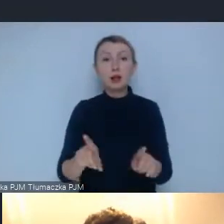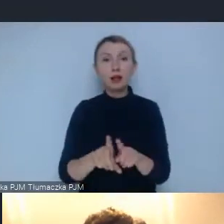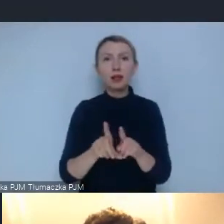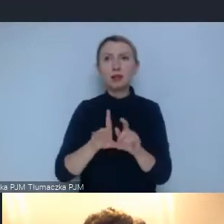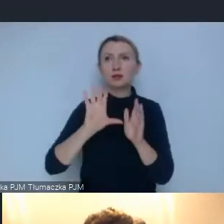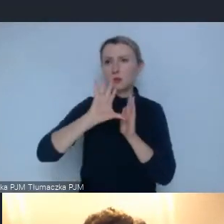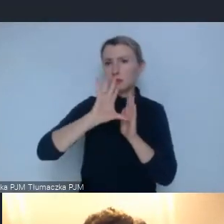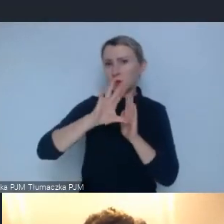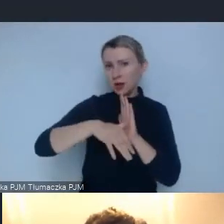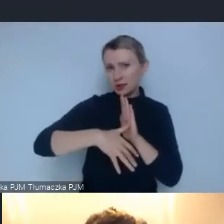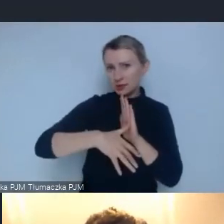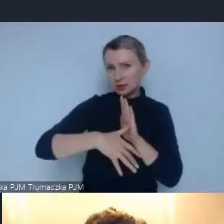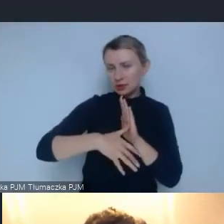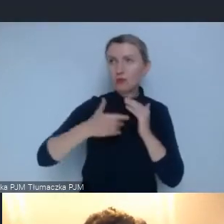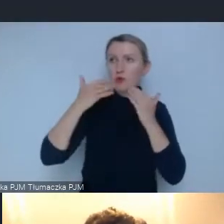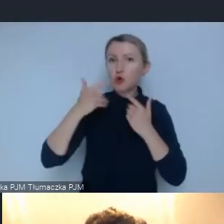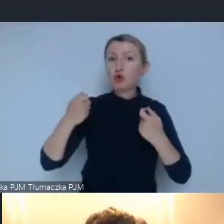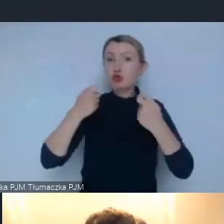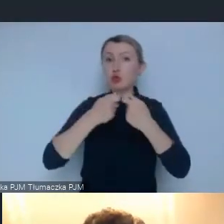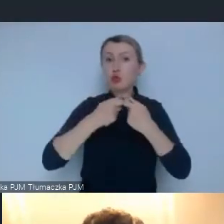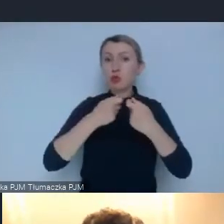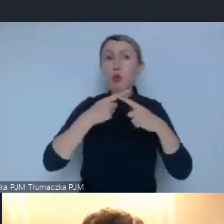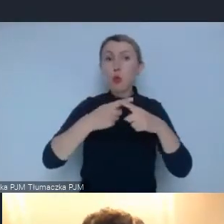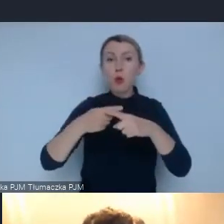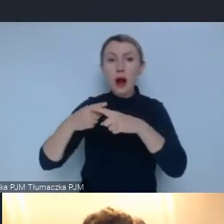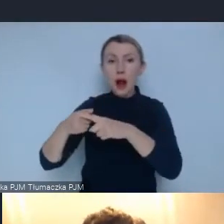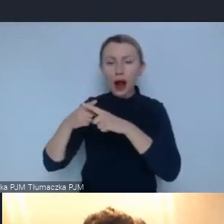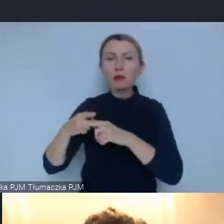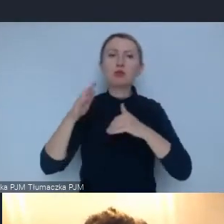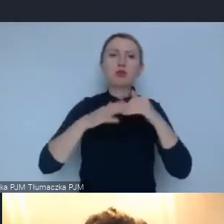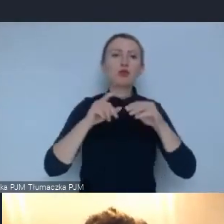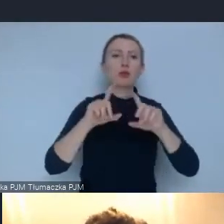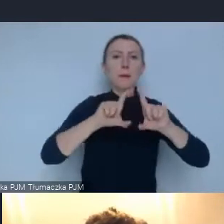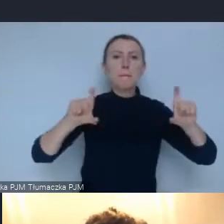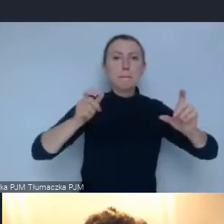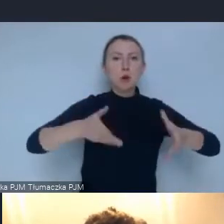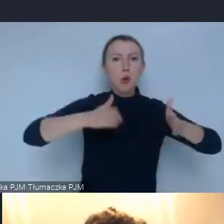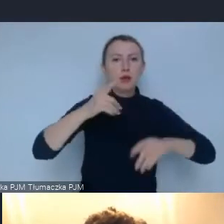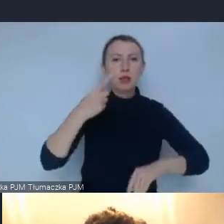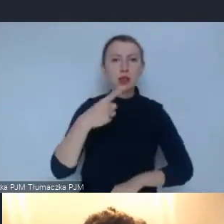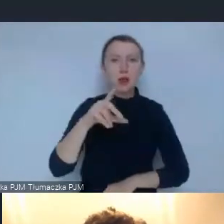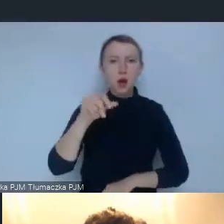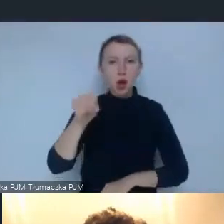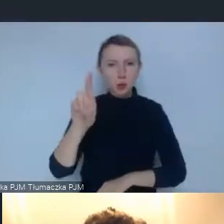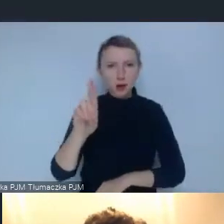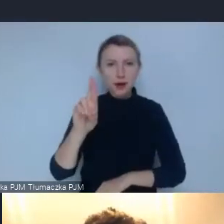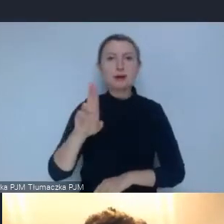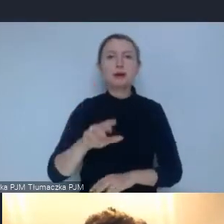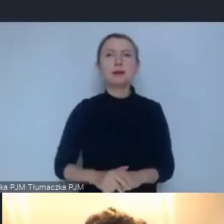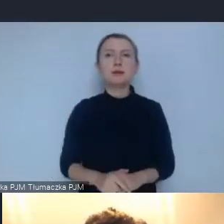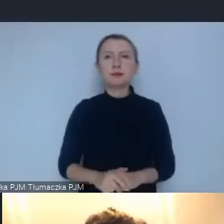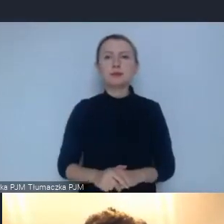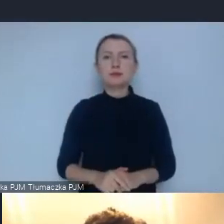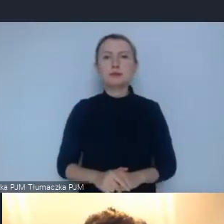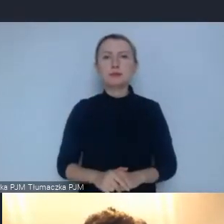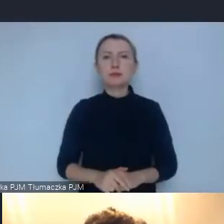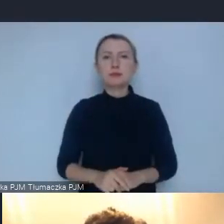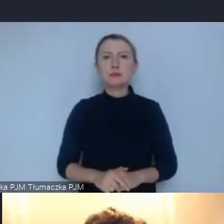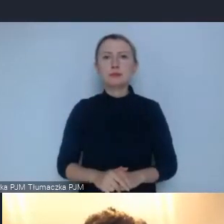Równolegle miasto rękoma swoich spółek buduje też bloki w systemie deweloperskim. Odchodzimy od